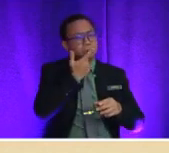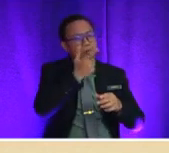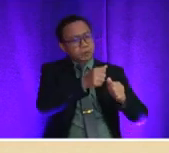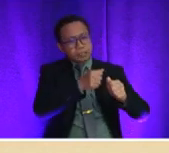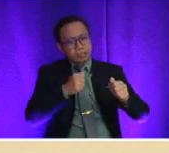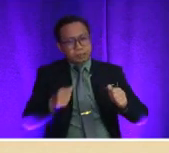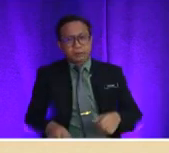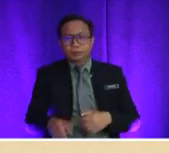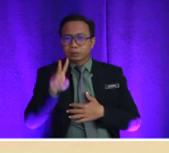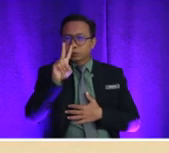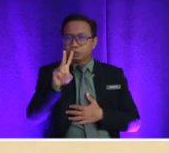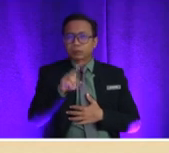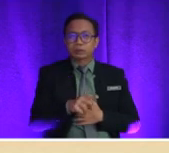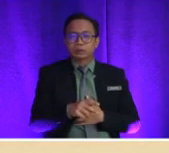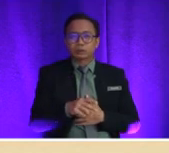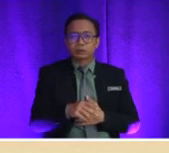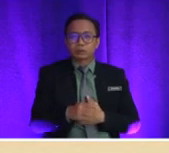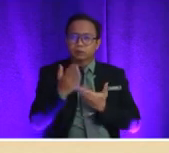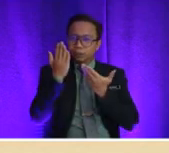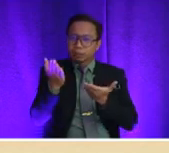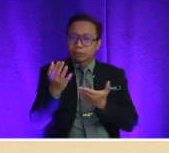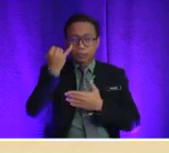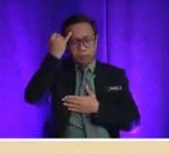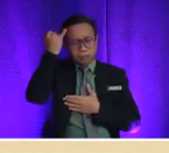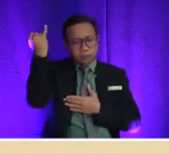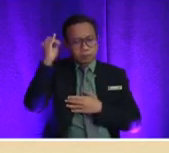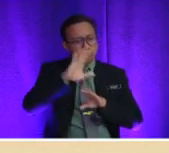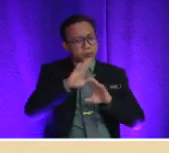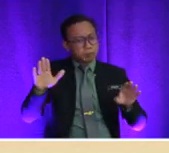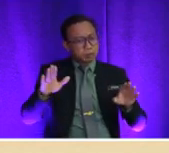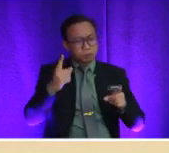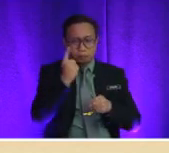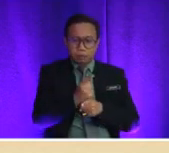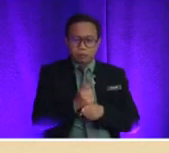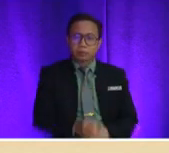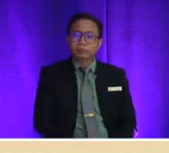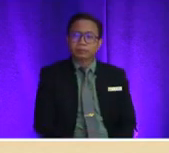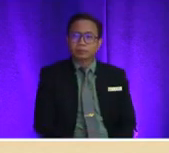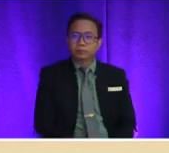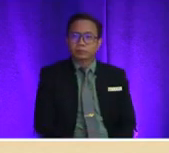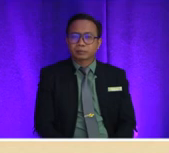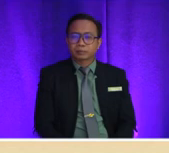yang kedua mencadangkan ide yang tidak sesuai dan tidak langsung